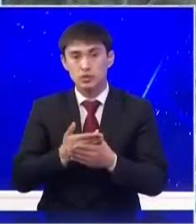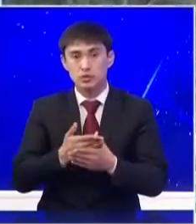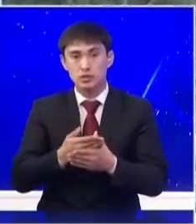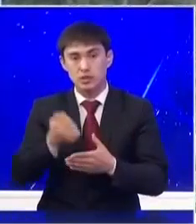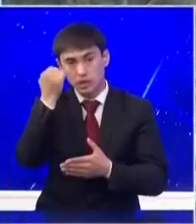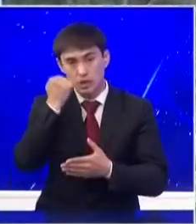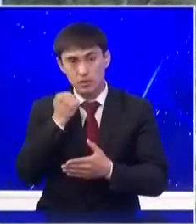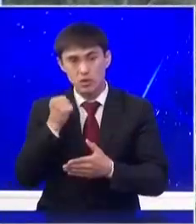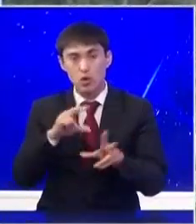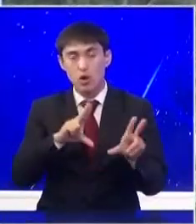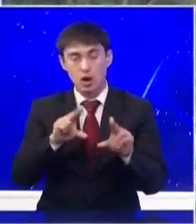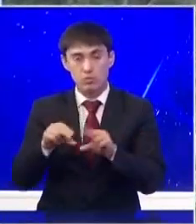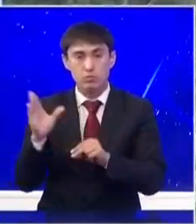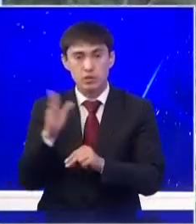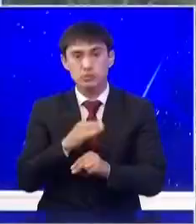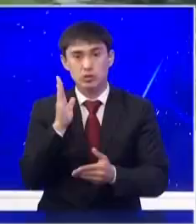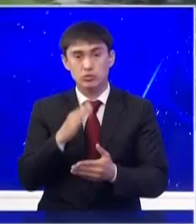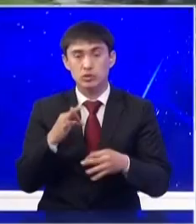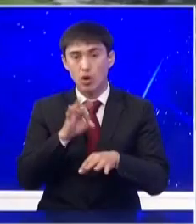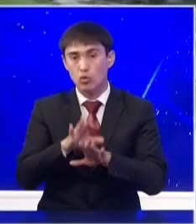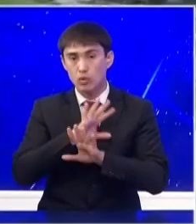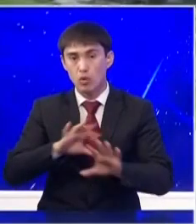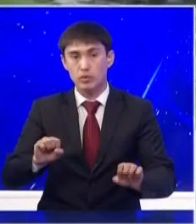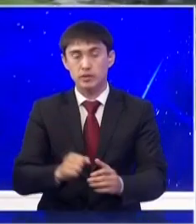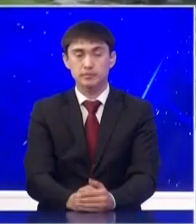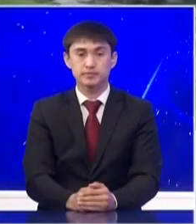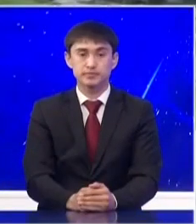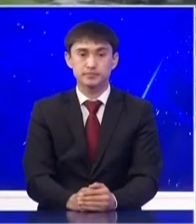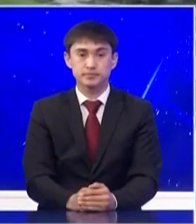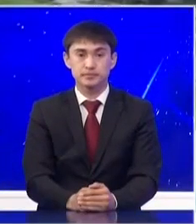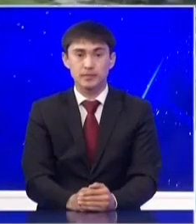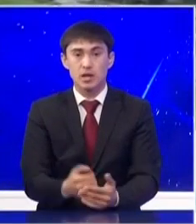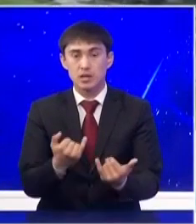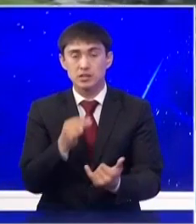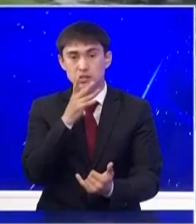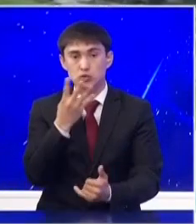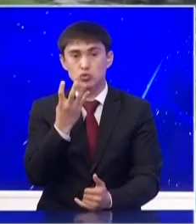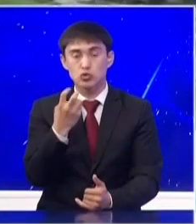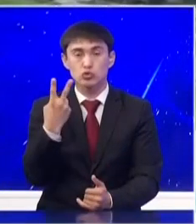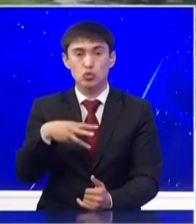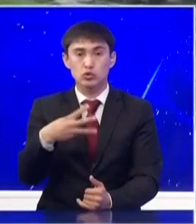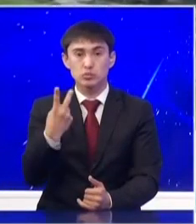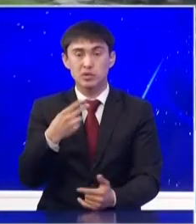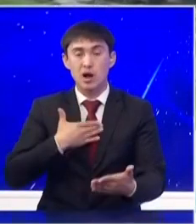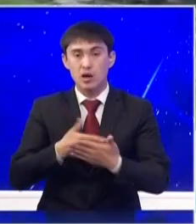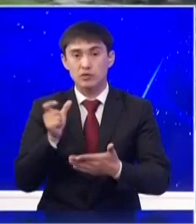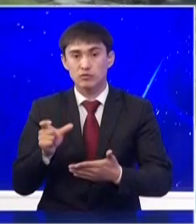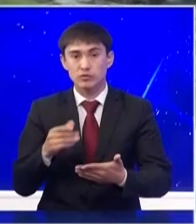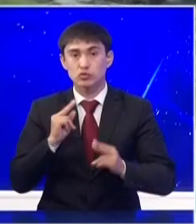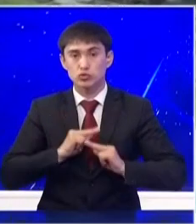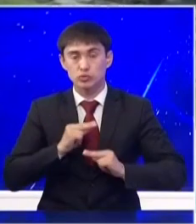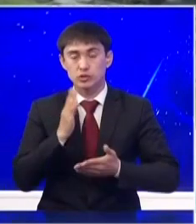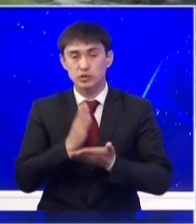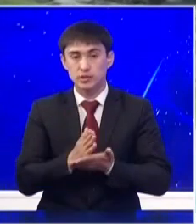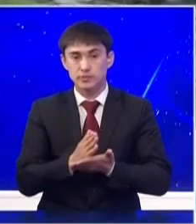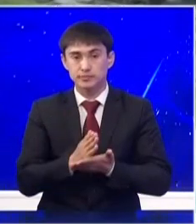болсын, бәріміз бақытты болайық, ауырмаңдар. Қазіргі таңда бізде 431 жалпы еріктілер, яғни волонтерлар